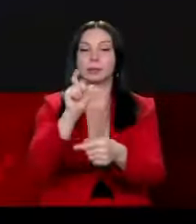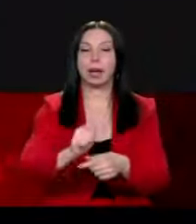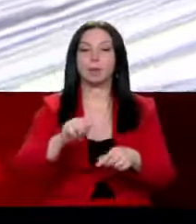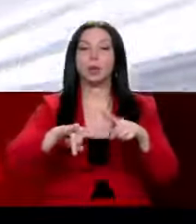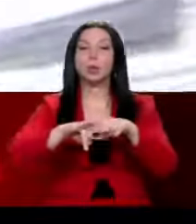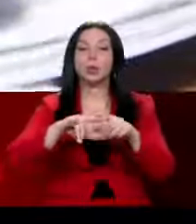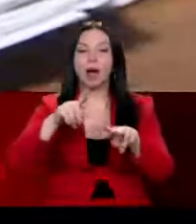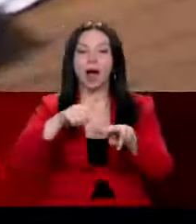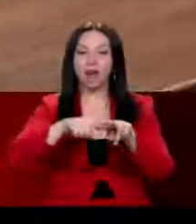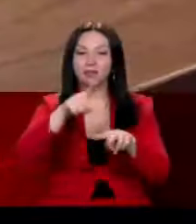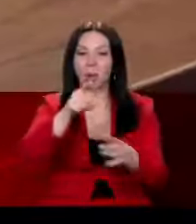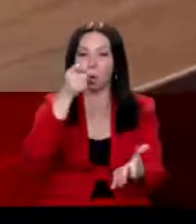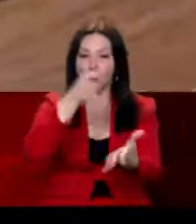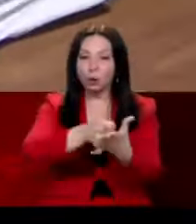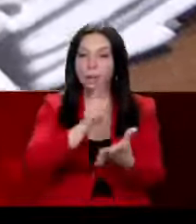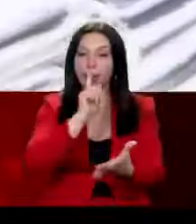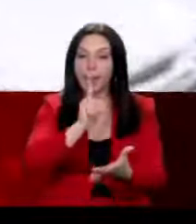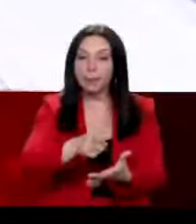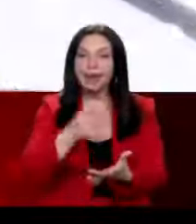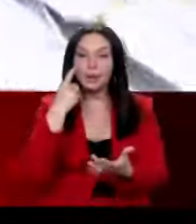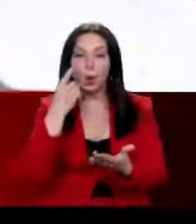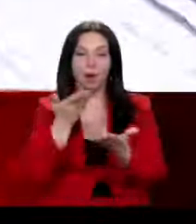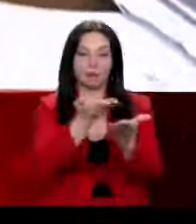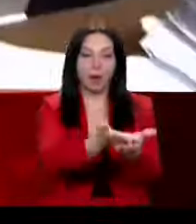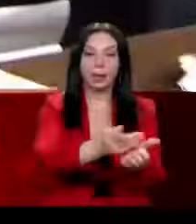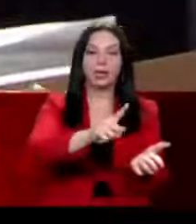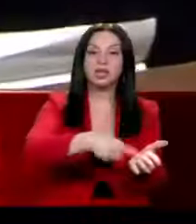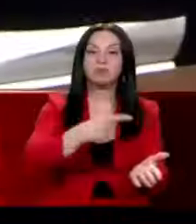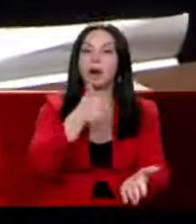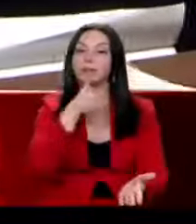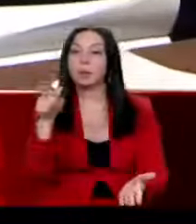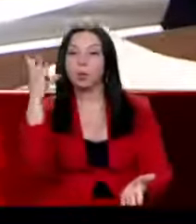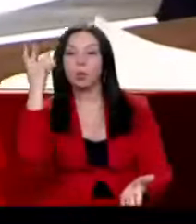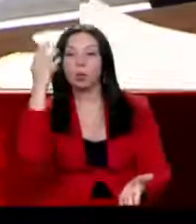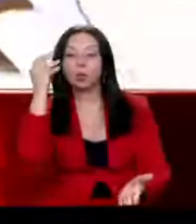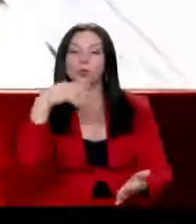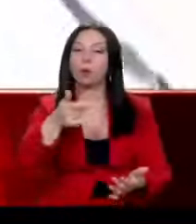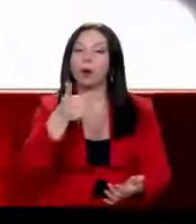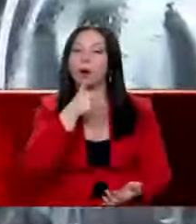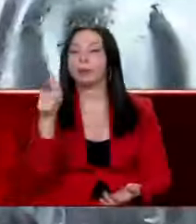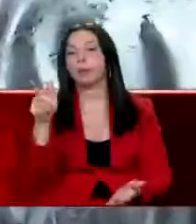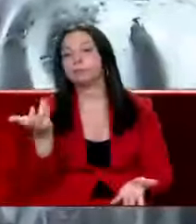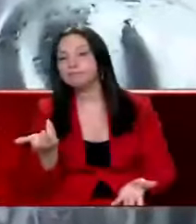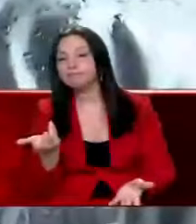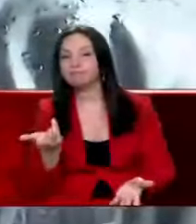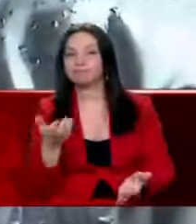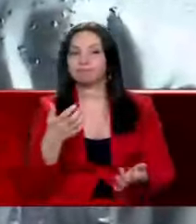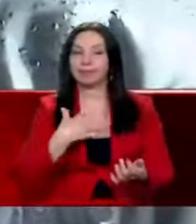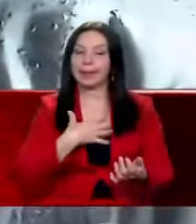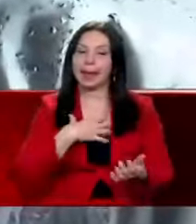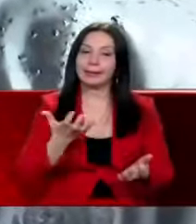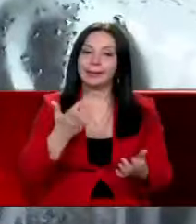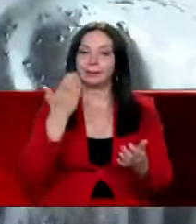Avşar'ın ödeme emirli icra tebligatını imzalatmayı unuttu. Bu da yetmezmiş gibi bir de kendi imzasını attı. Getiren kuryeci eğer